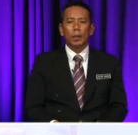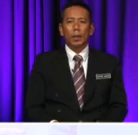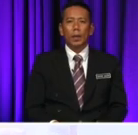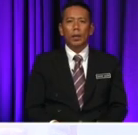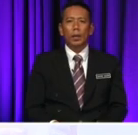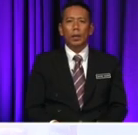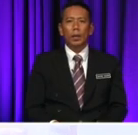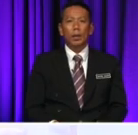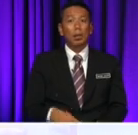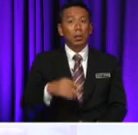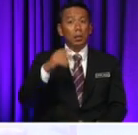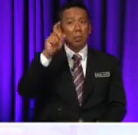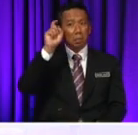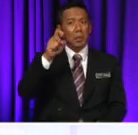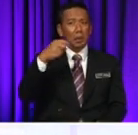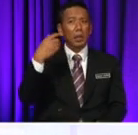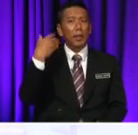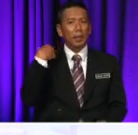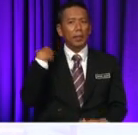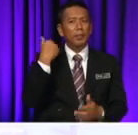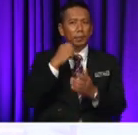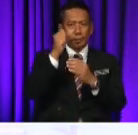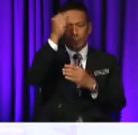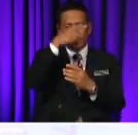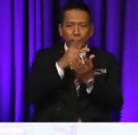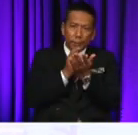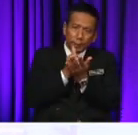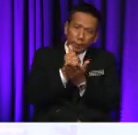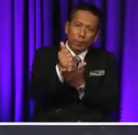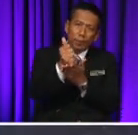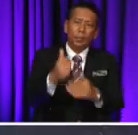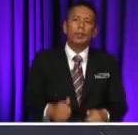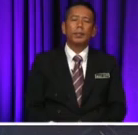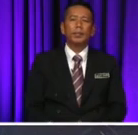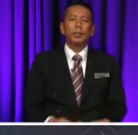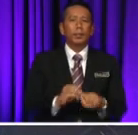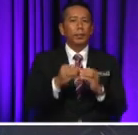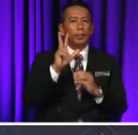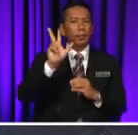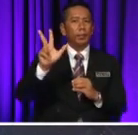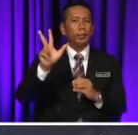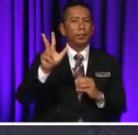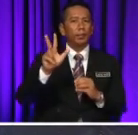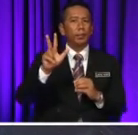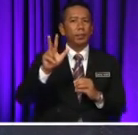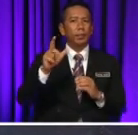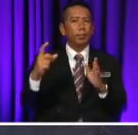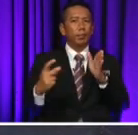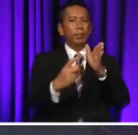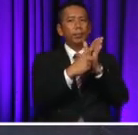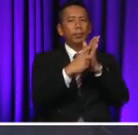pasti kena ada sifat amanah Maksudnya yang ketiga saya Letakkan